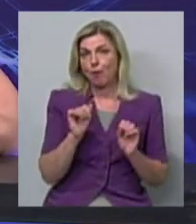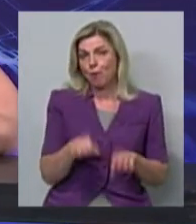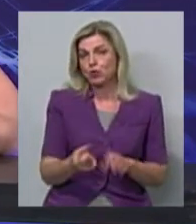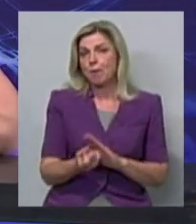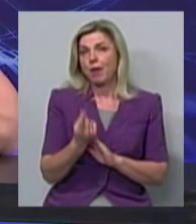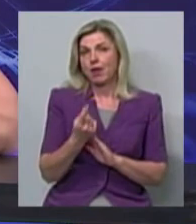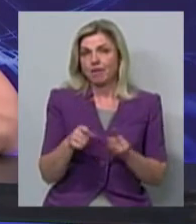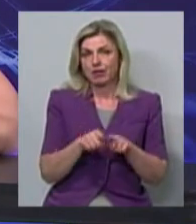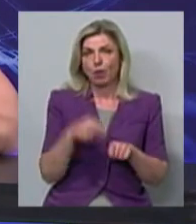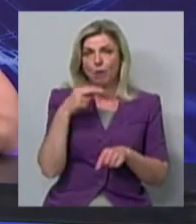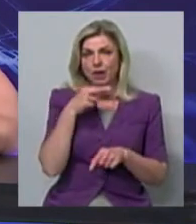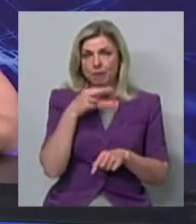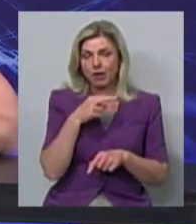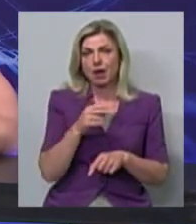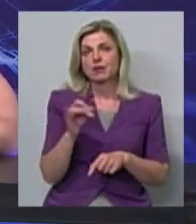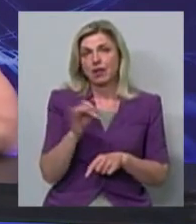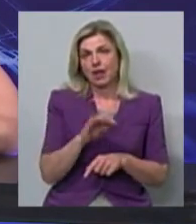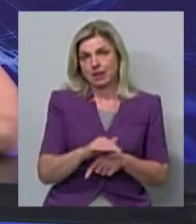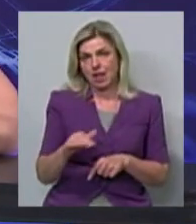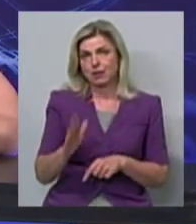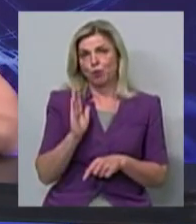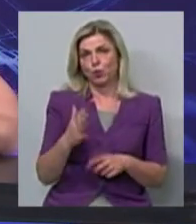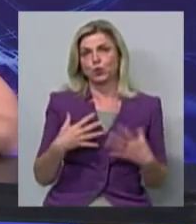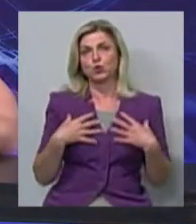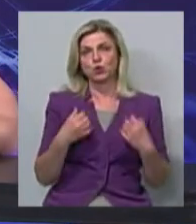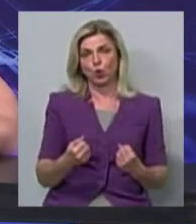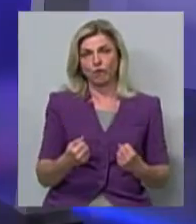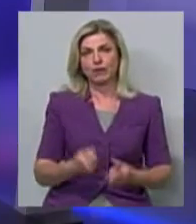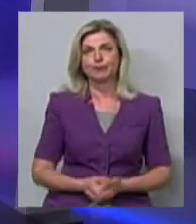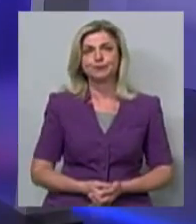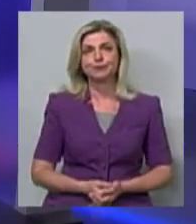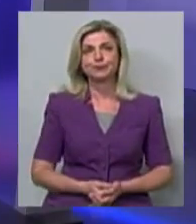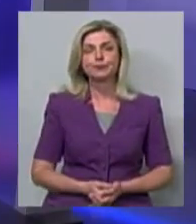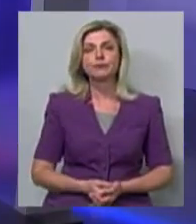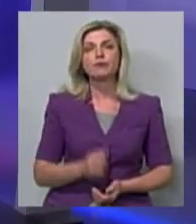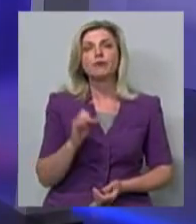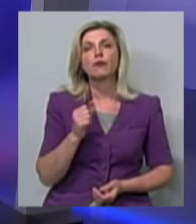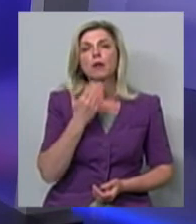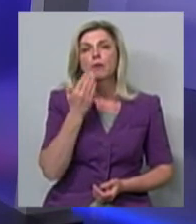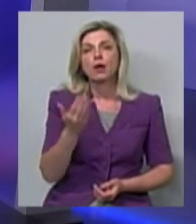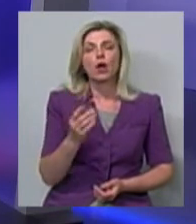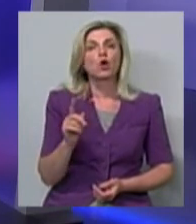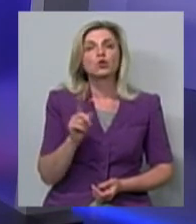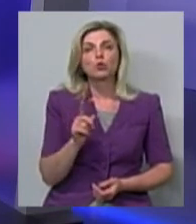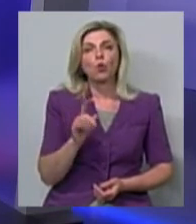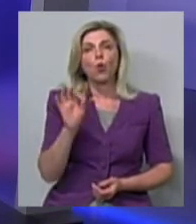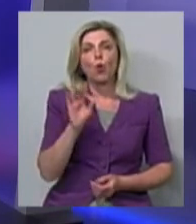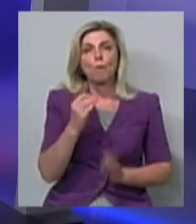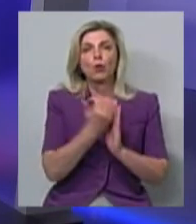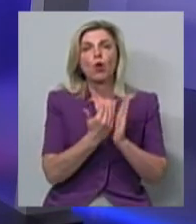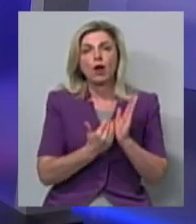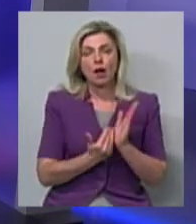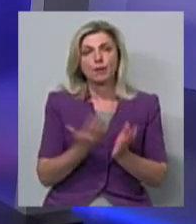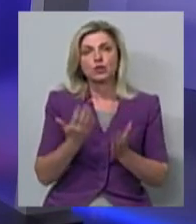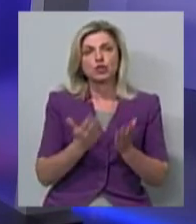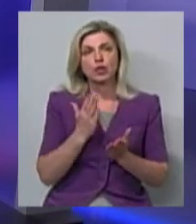эти дети будут здоровы. Ну, звичайно. А скажіть, будь ласка, щодо програм, чи існують програми підтримки людей з орфанними захворюваннями,